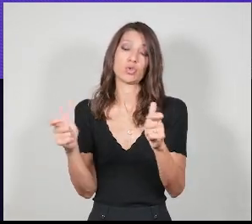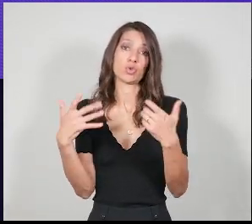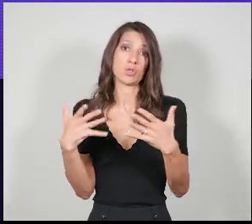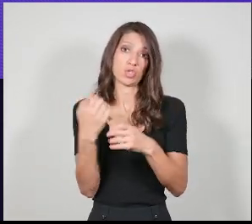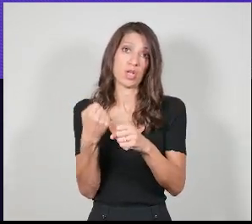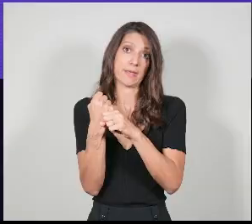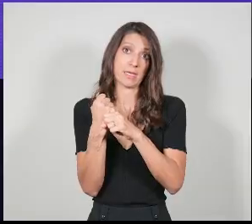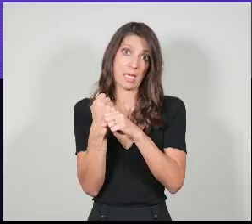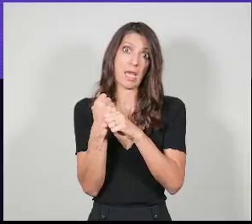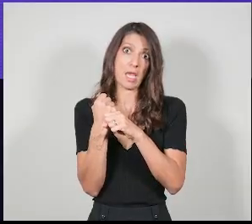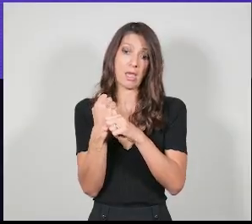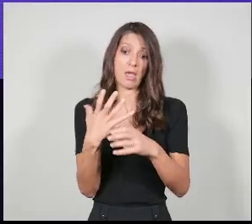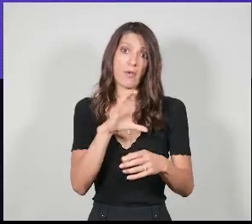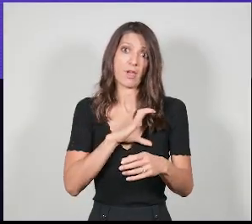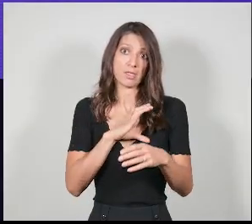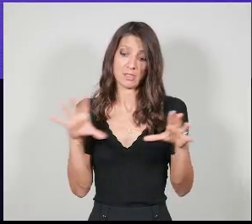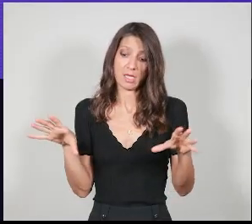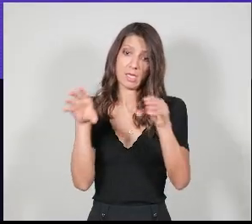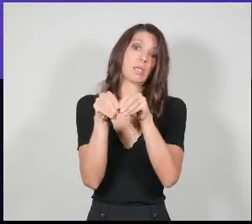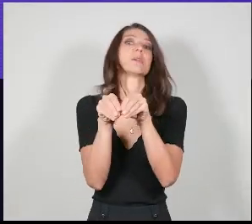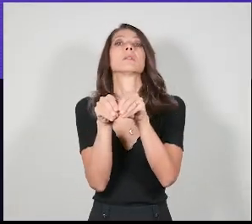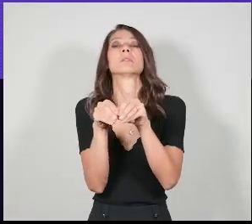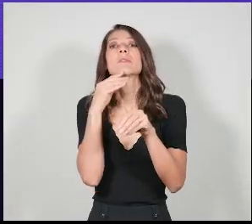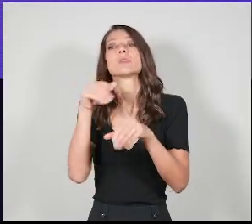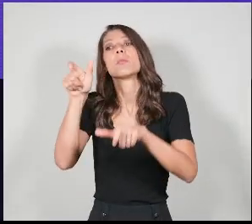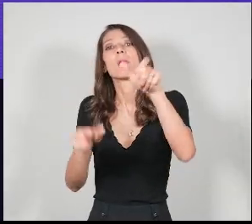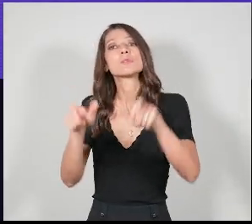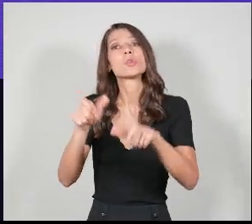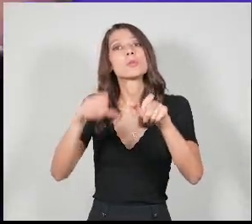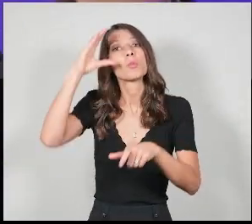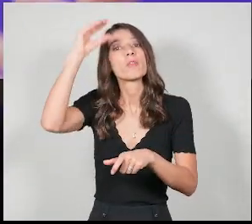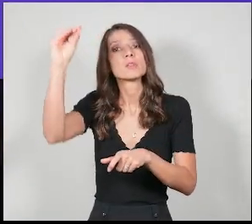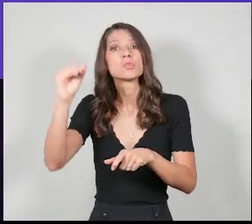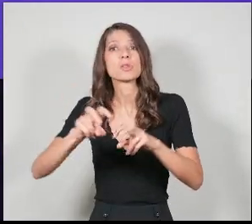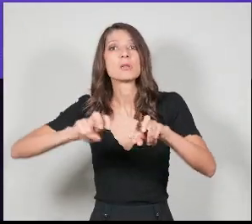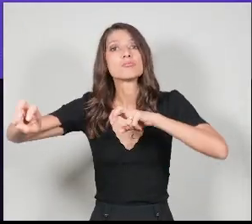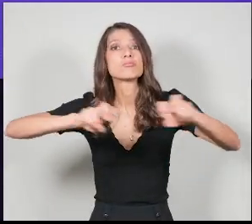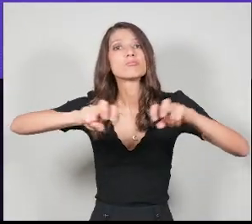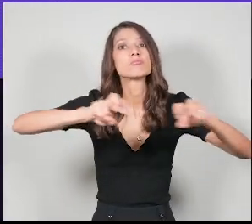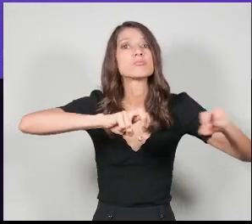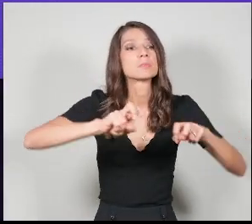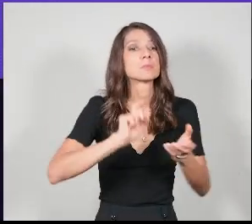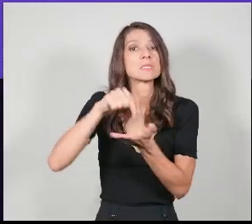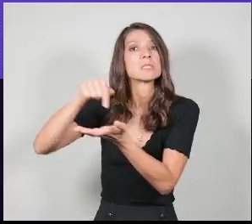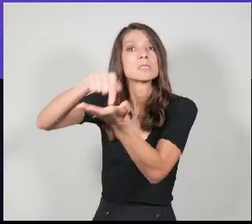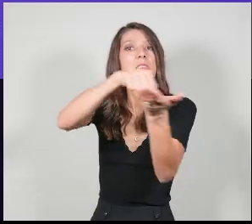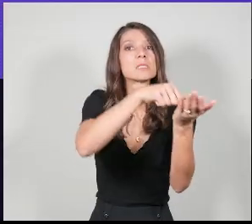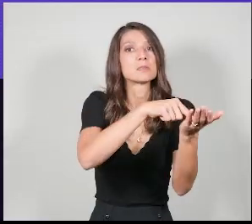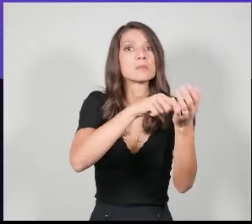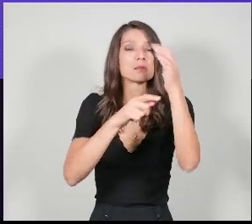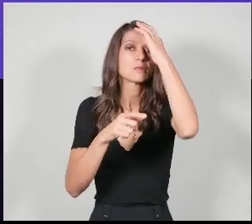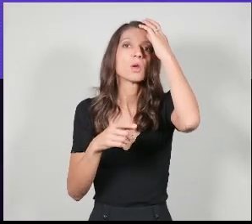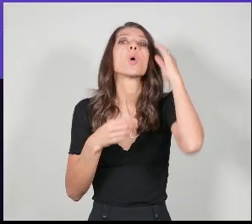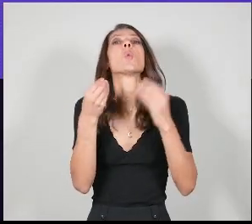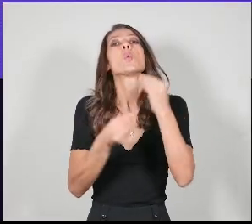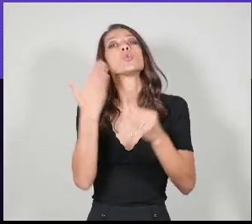développer dans ce sens-là, et c'est les professionnels, du coup, qui vont se déplacer sur les sites différents. On en verra des exemples. On a d'autres schémas